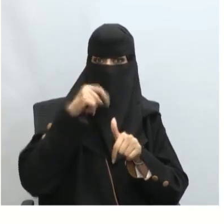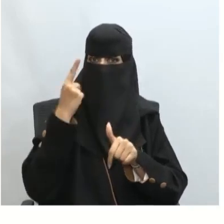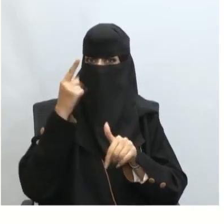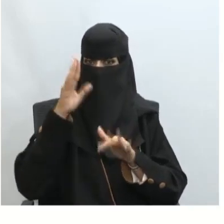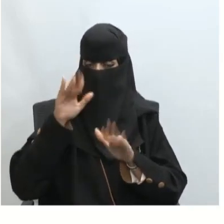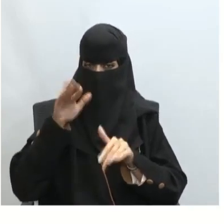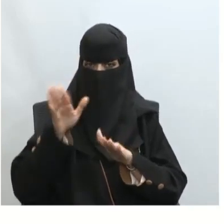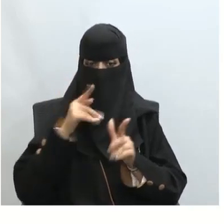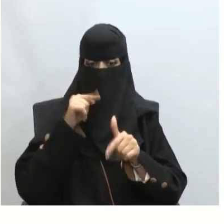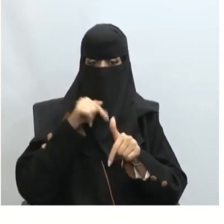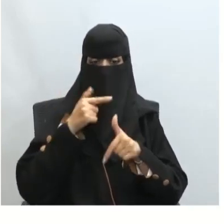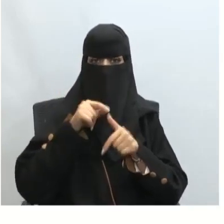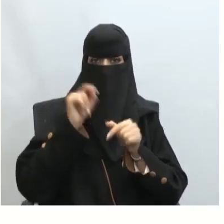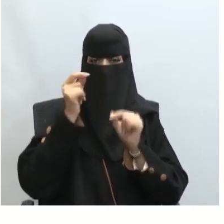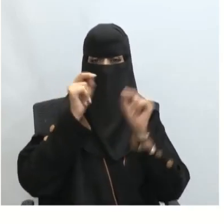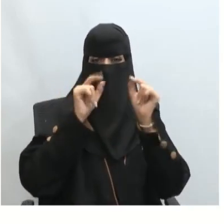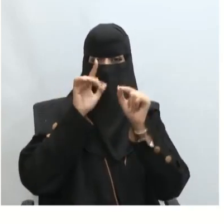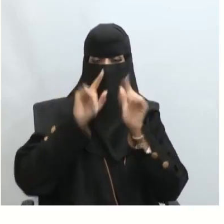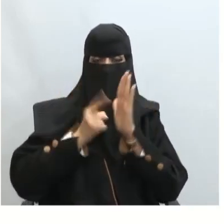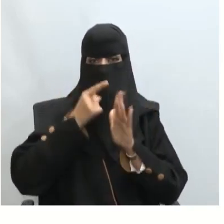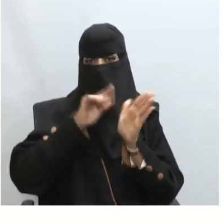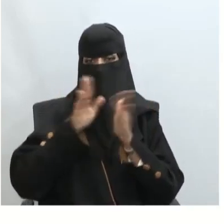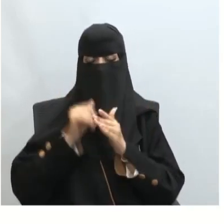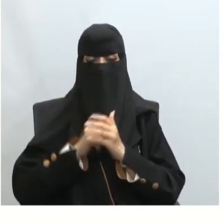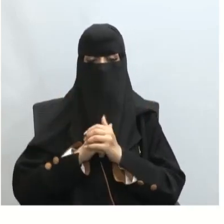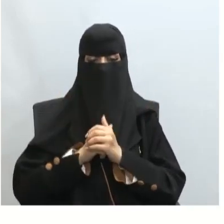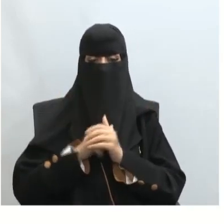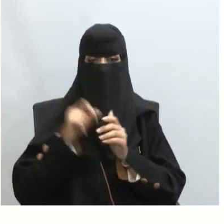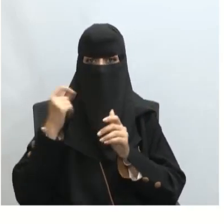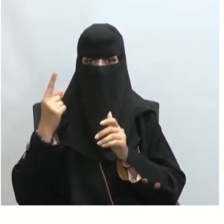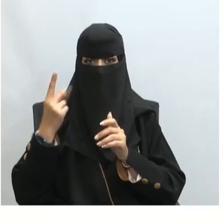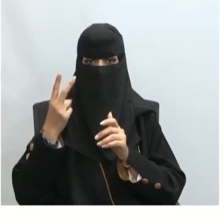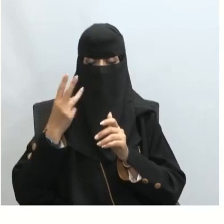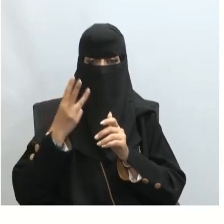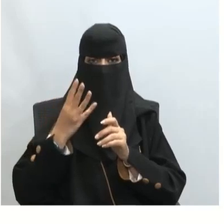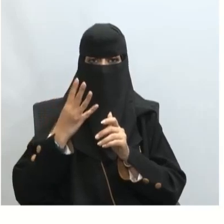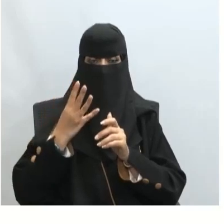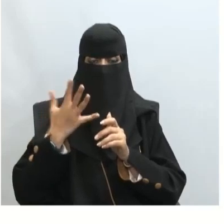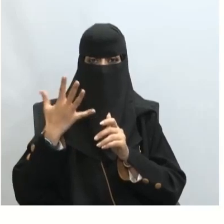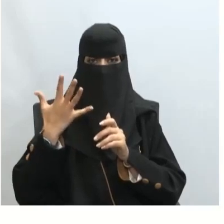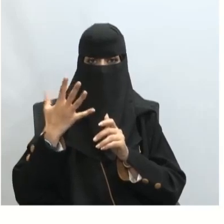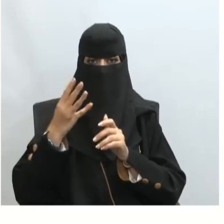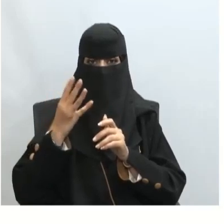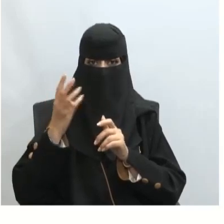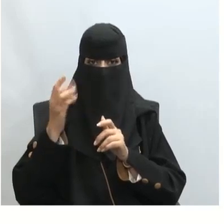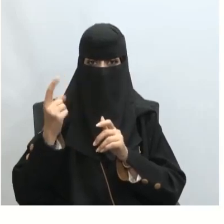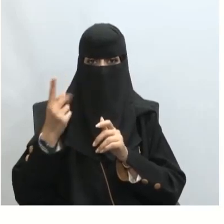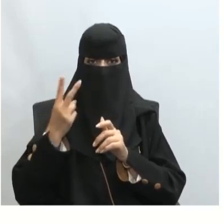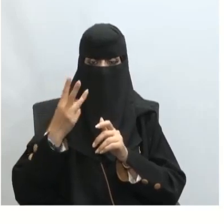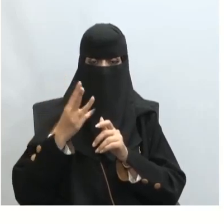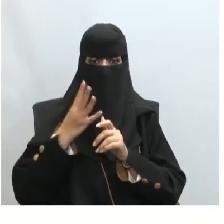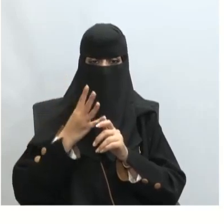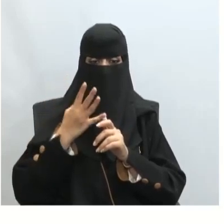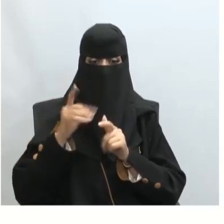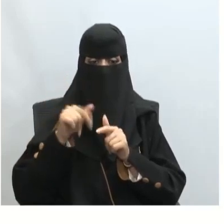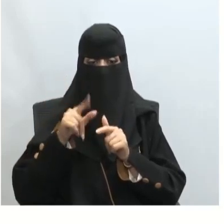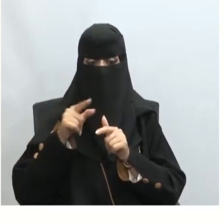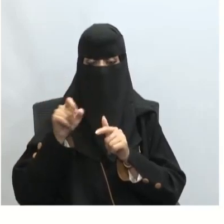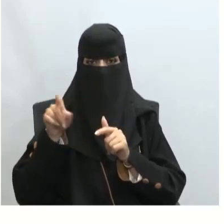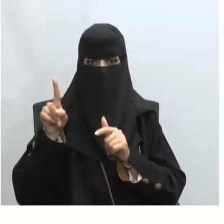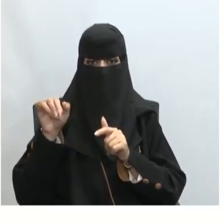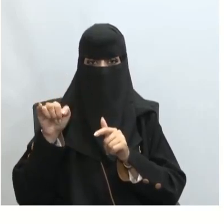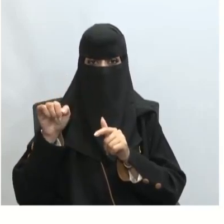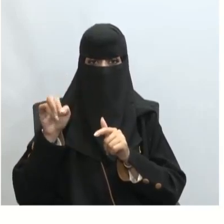وجود الهيدروكسيل عند ذره الكربون الاولى واحد اثنين ثلاثه اربعه اربعه يعني بيوتان يعني